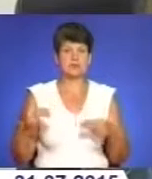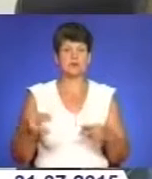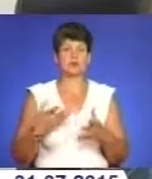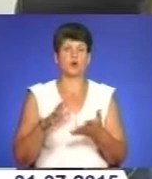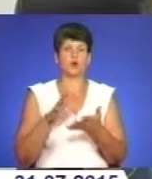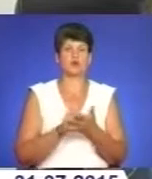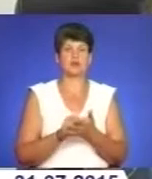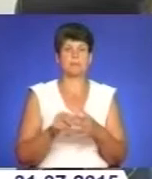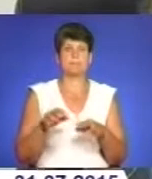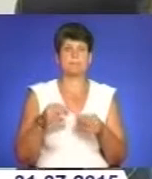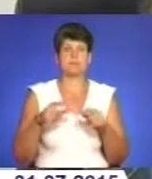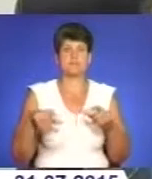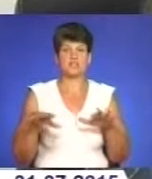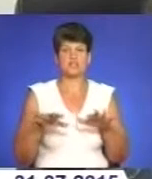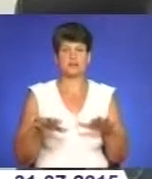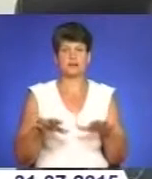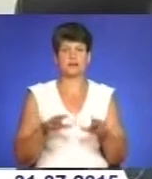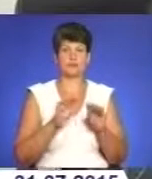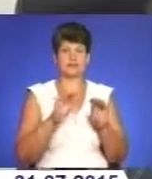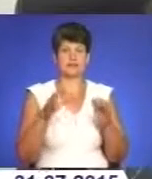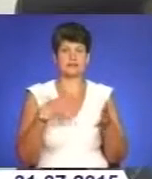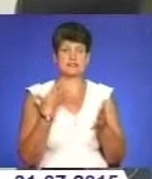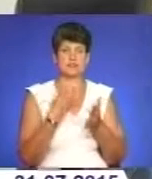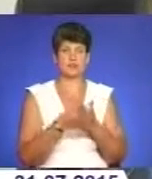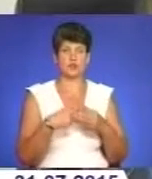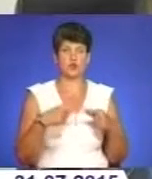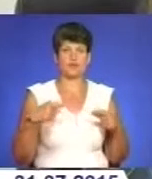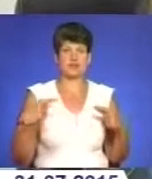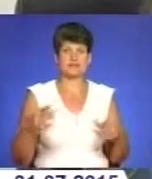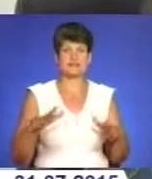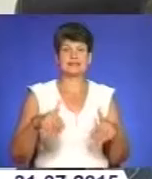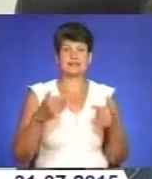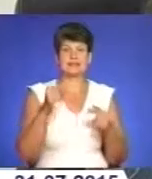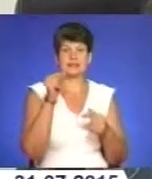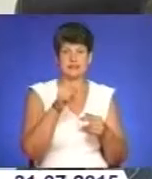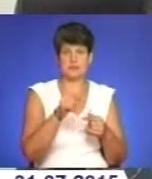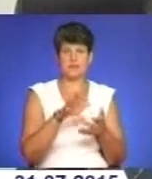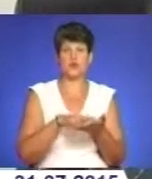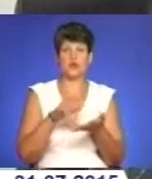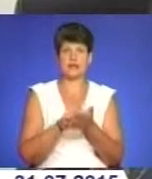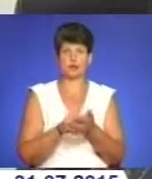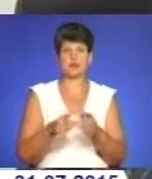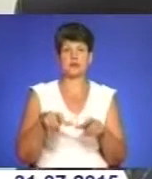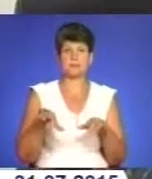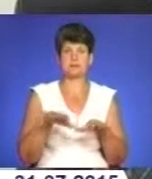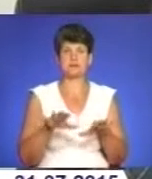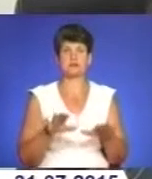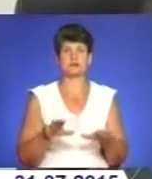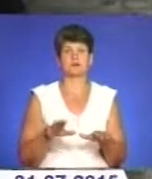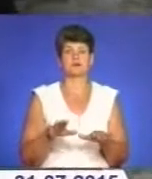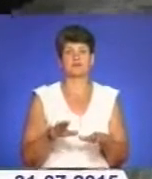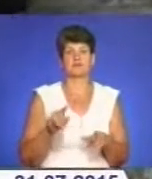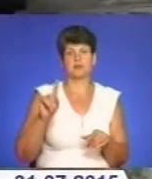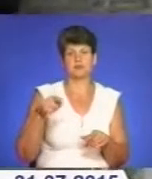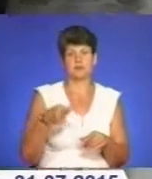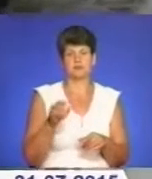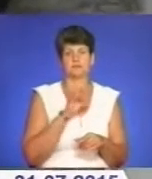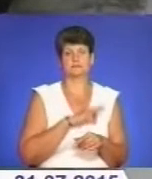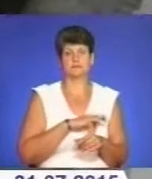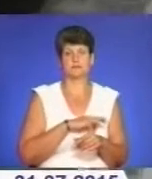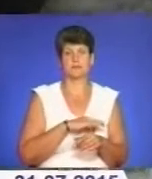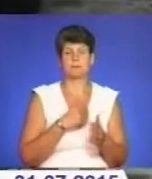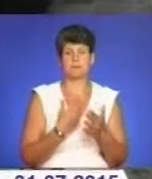орендувала приміщення і виставила свій товар. Саме за надання ними в оренду цих приміщень вони вимагали непомірну вигоду. Предмет